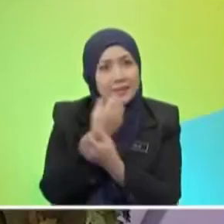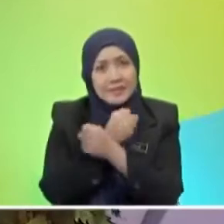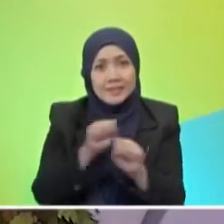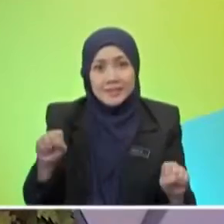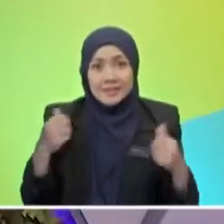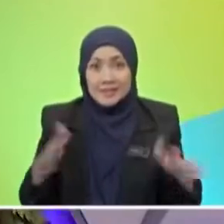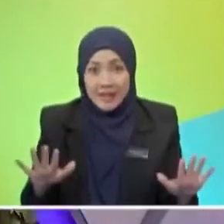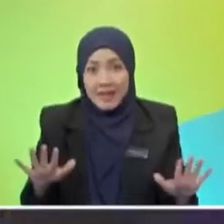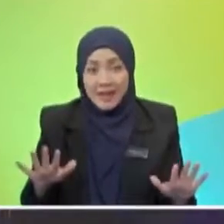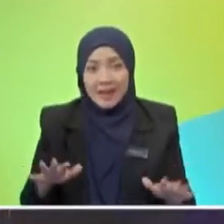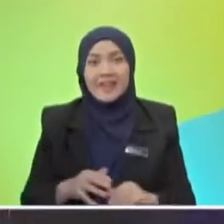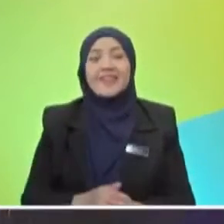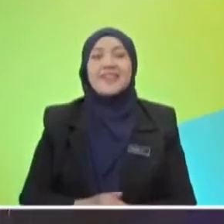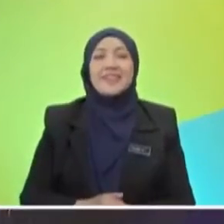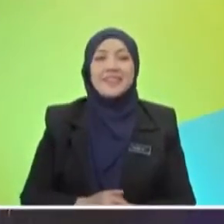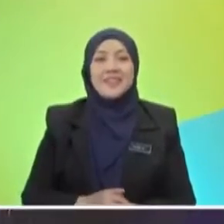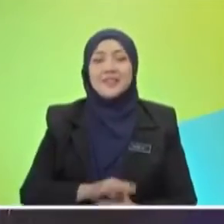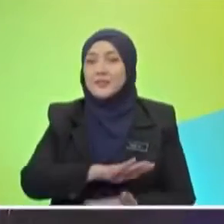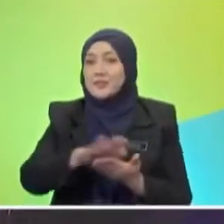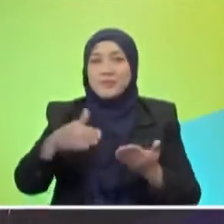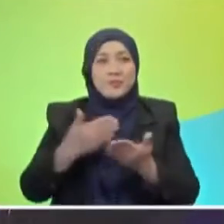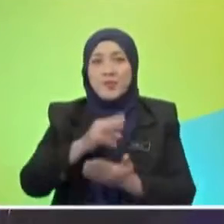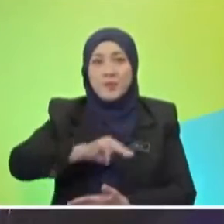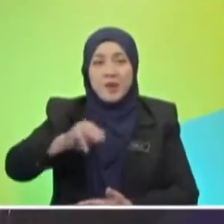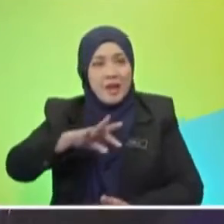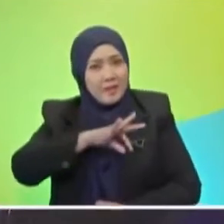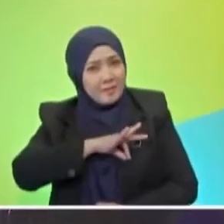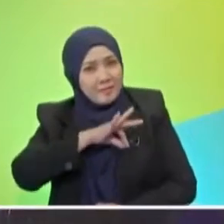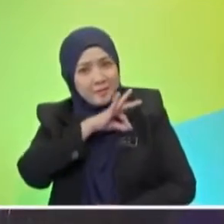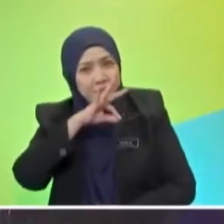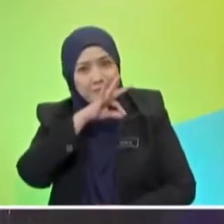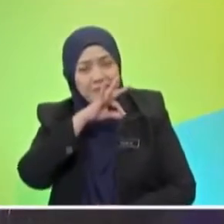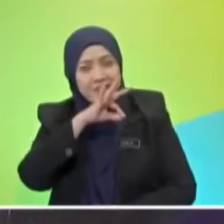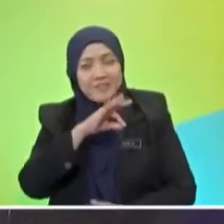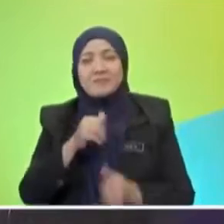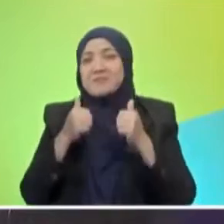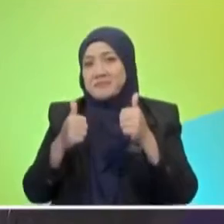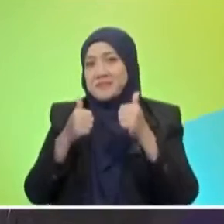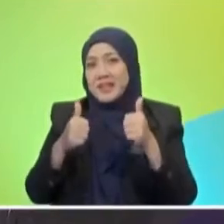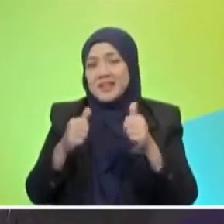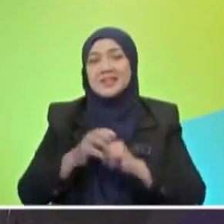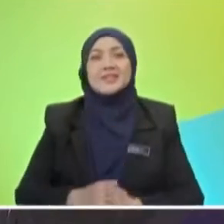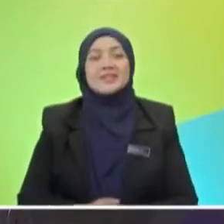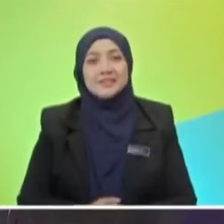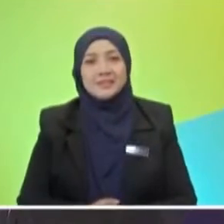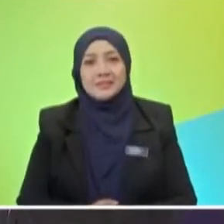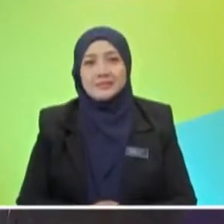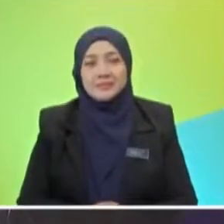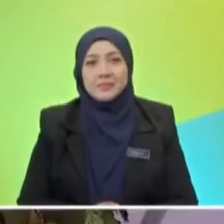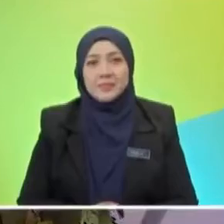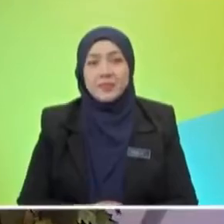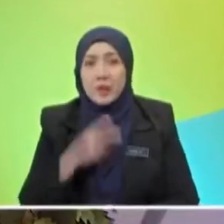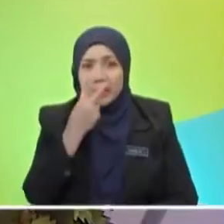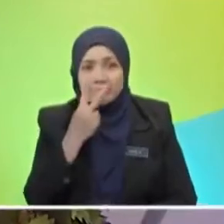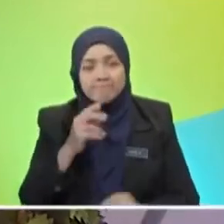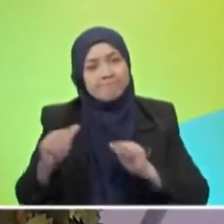bersedia? Tengok dah bersedia. Bersemangat murid-murid pagi ni. Dah bersedia. Bagus. Jom tengok yang pertama. Aktiviti